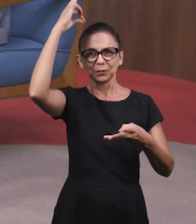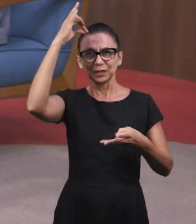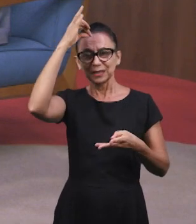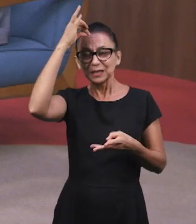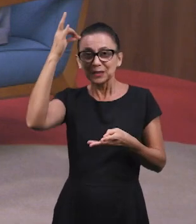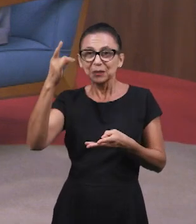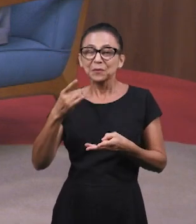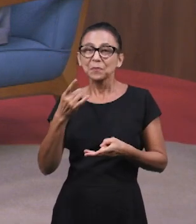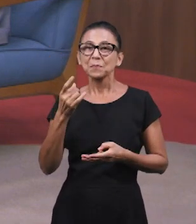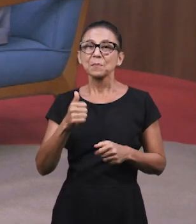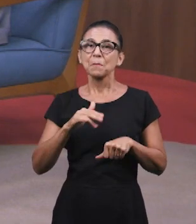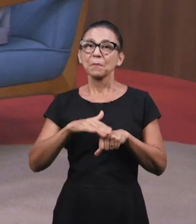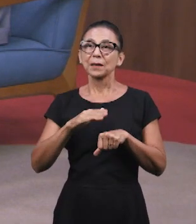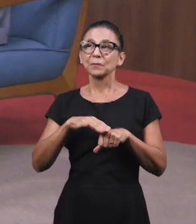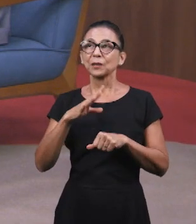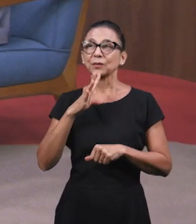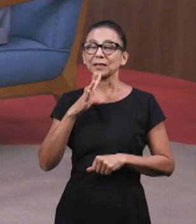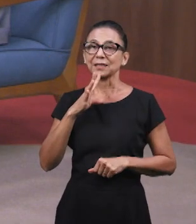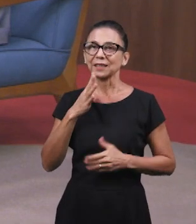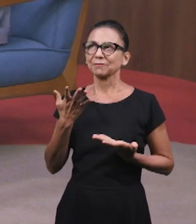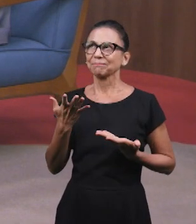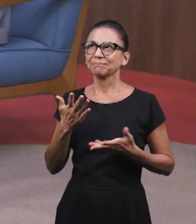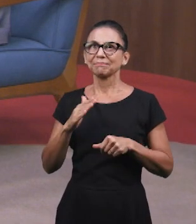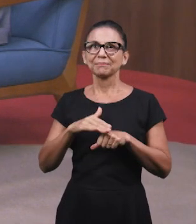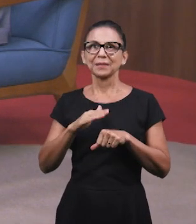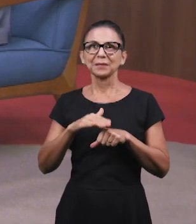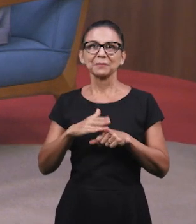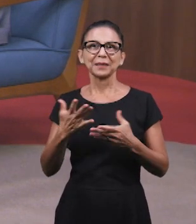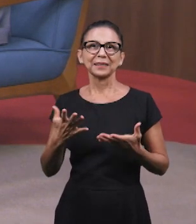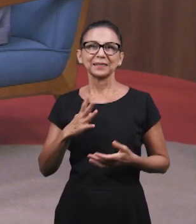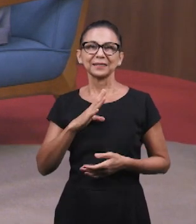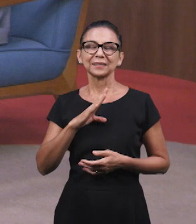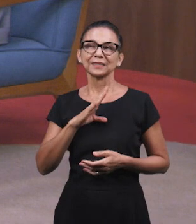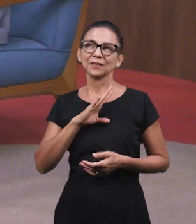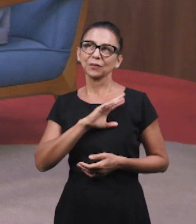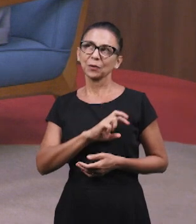salut, aimer Jésus, la parole, le chemin,